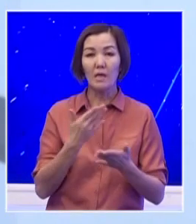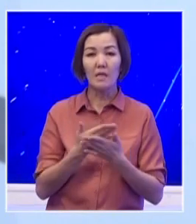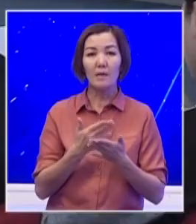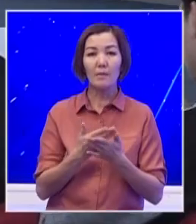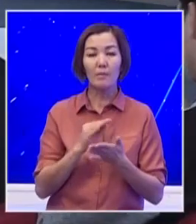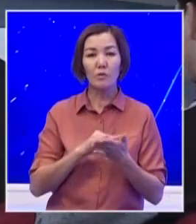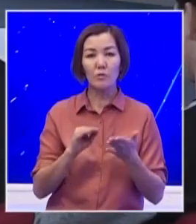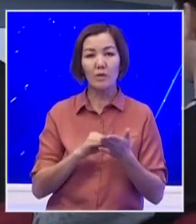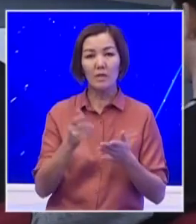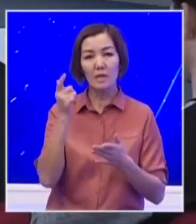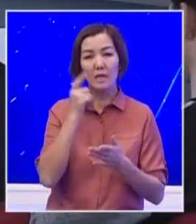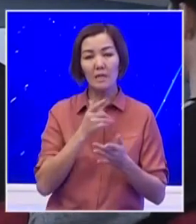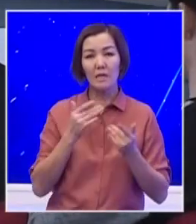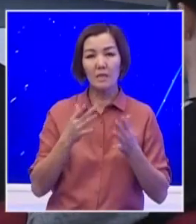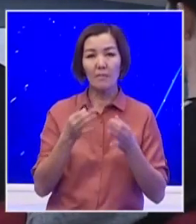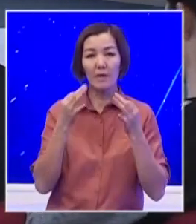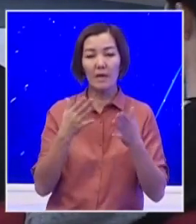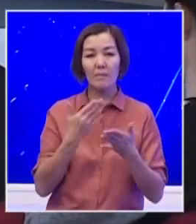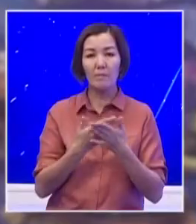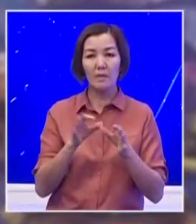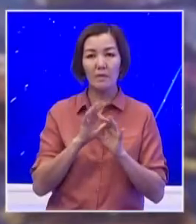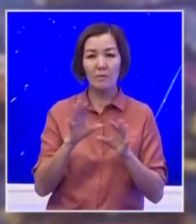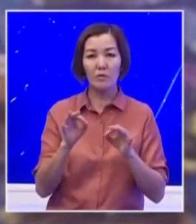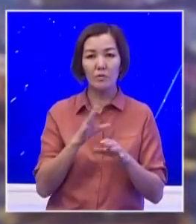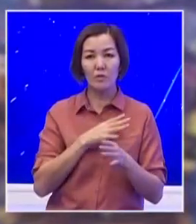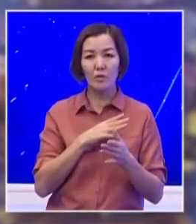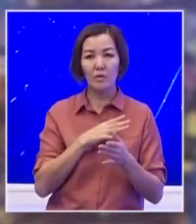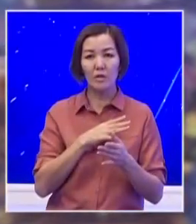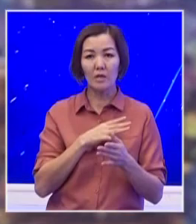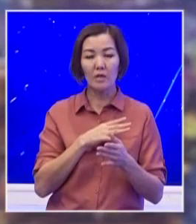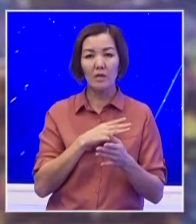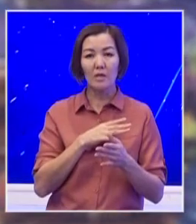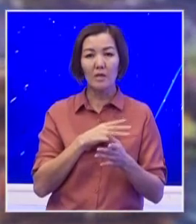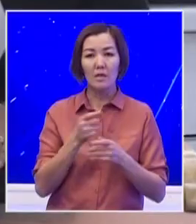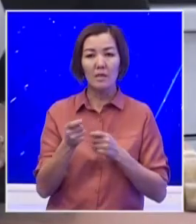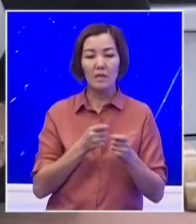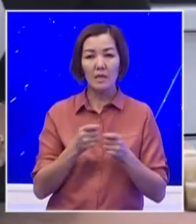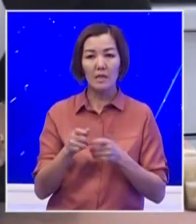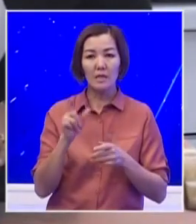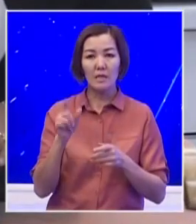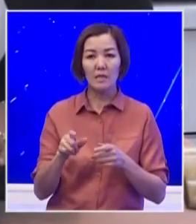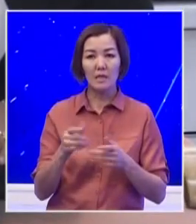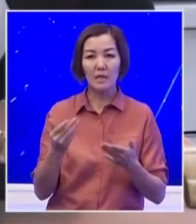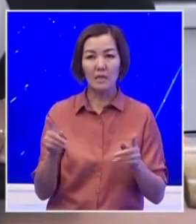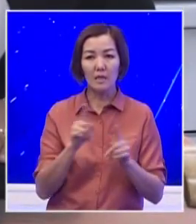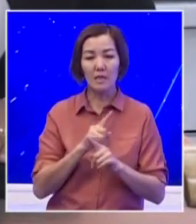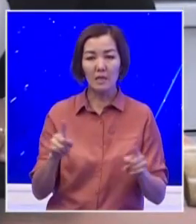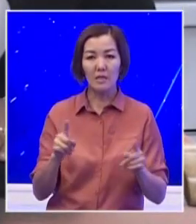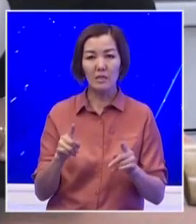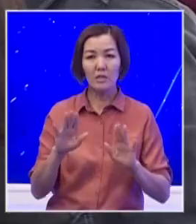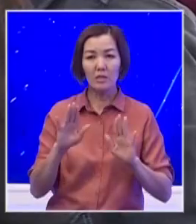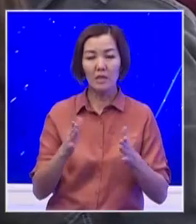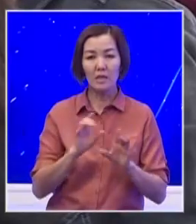журналистикадағы осындай этика талаптар қарапайым мысалдармен түсіндірілді. Медиатренер тіршіліктегі ерекше ескеретін жайттарды